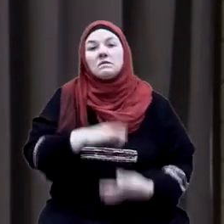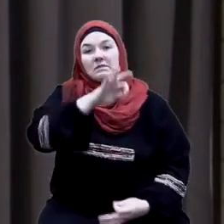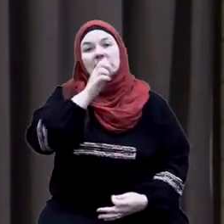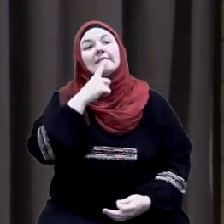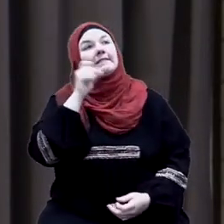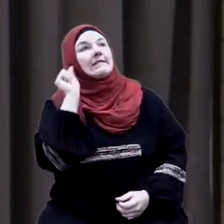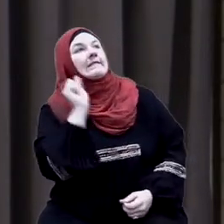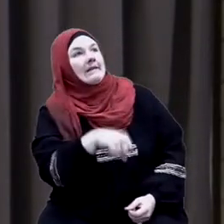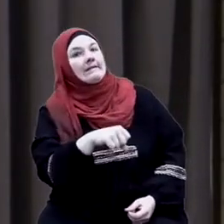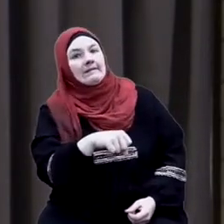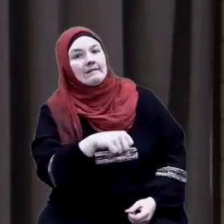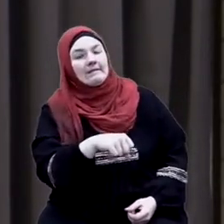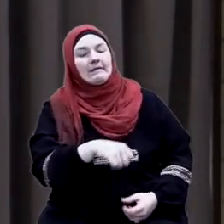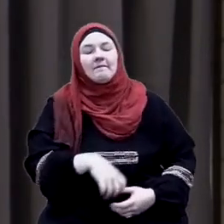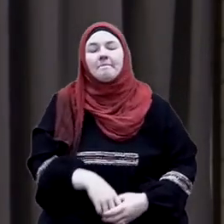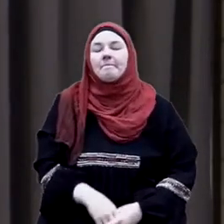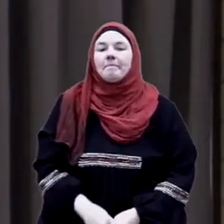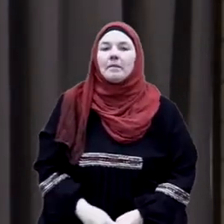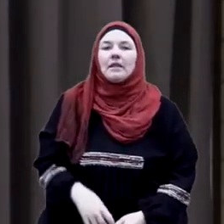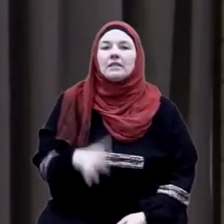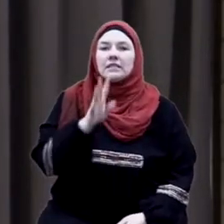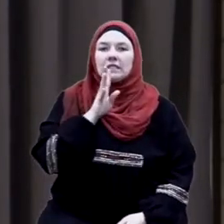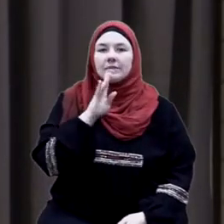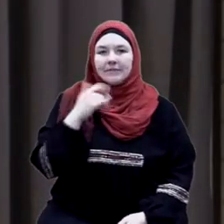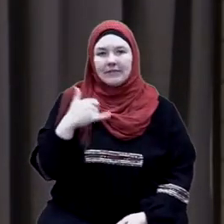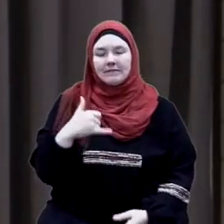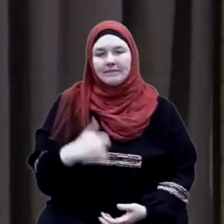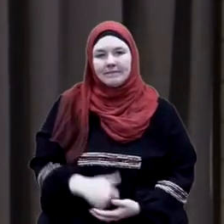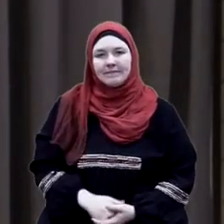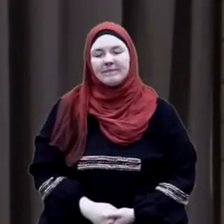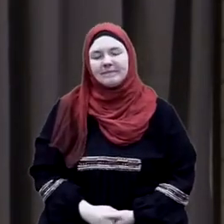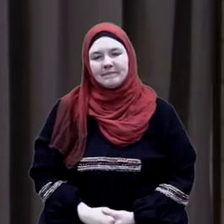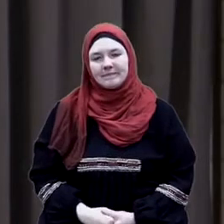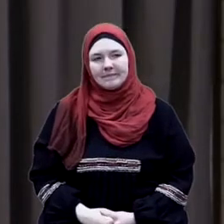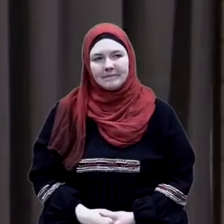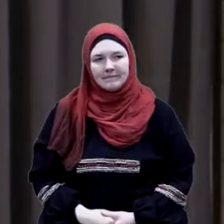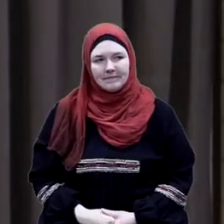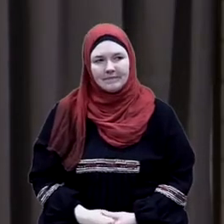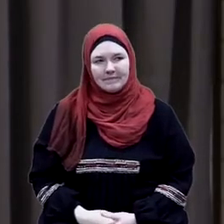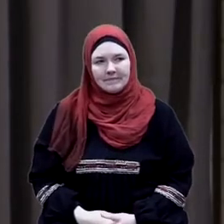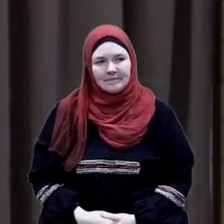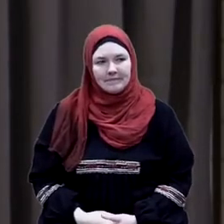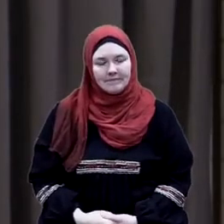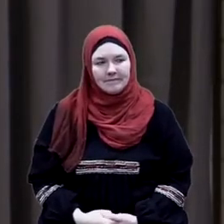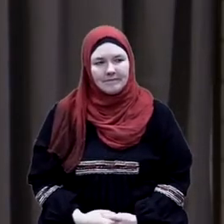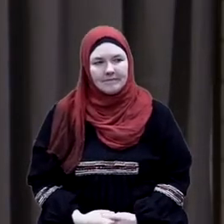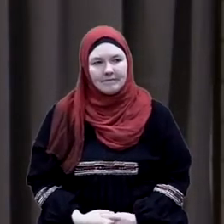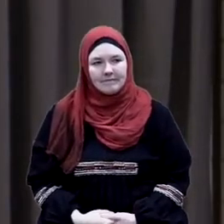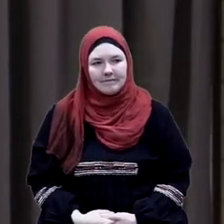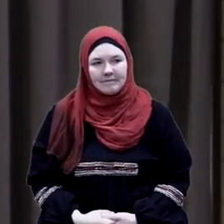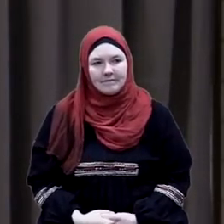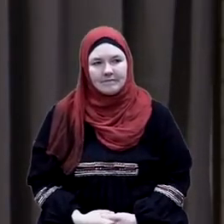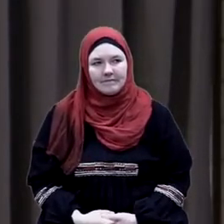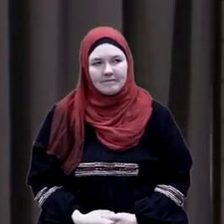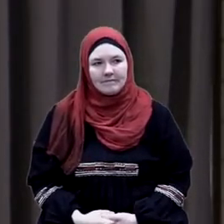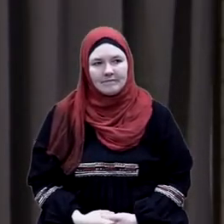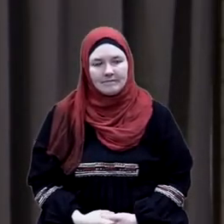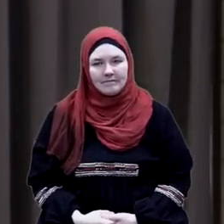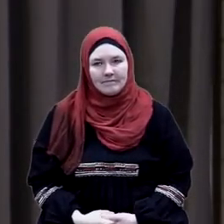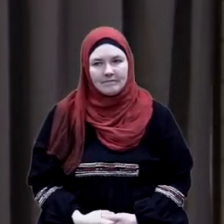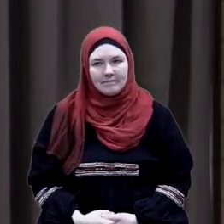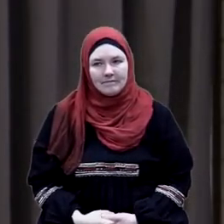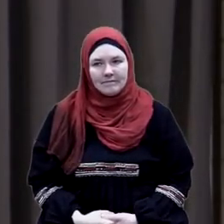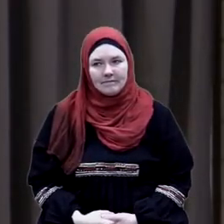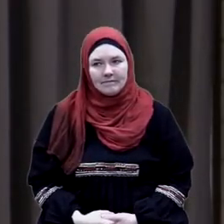بَلَىٰ شَهِدْنَا أَنْ تَقُولُوا يَوْمَ الْقِيَامَةِ إِنَّا كُنَّا عَنْ هَذَا غَافِلِينَ